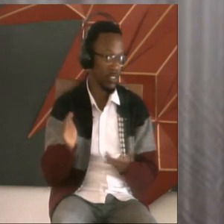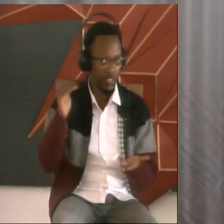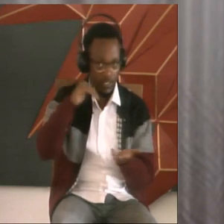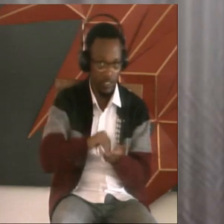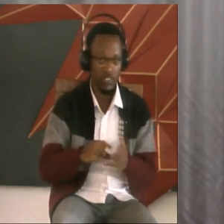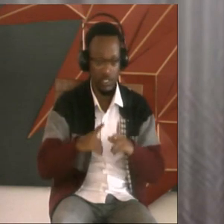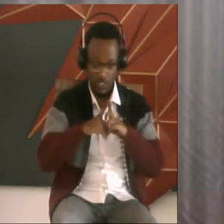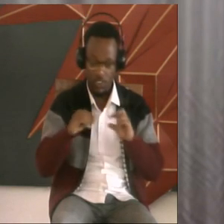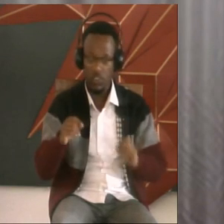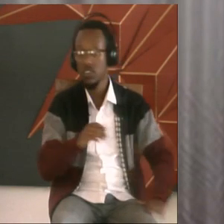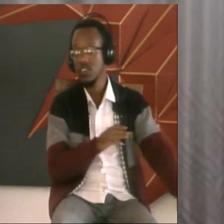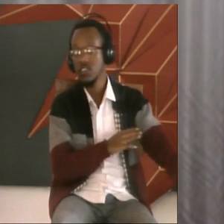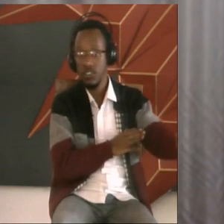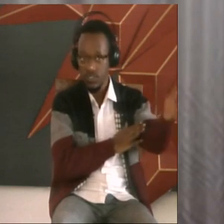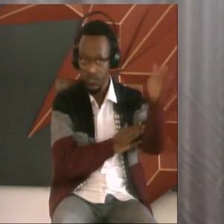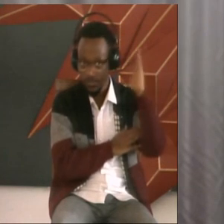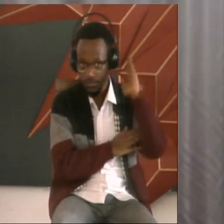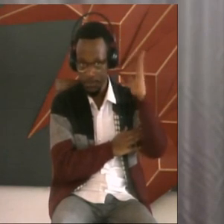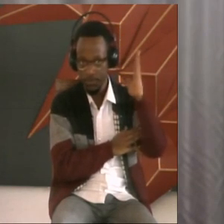la parole de Dieu.